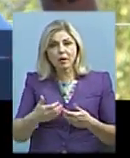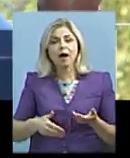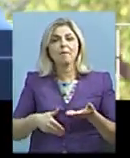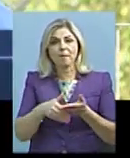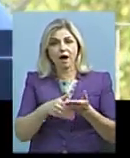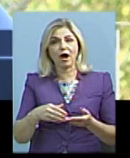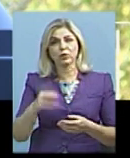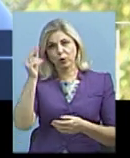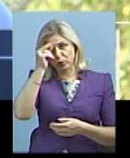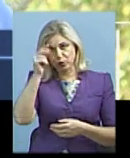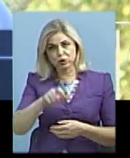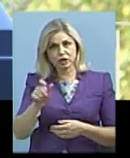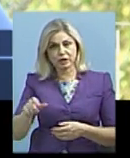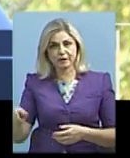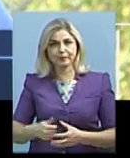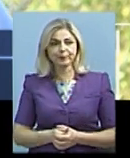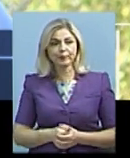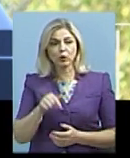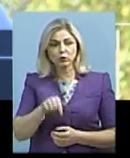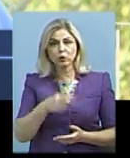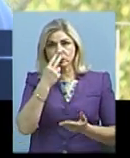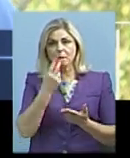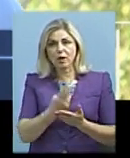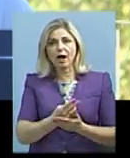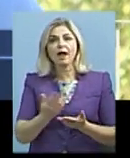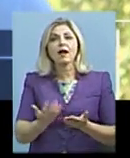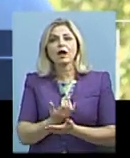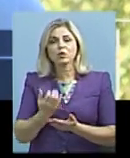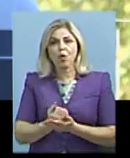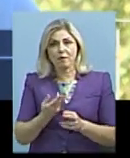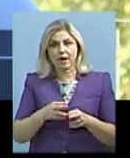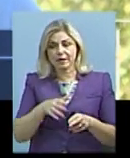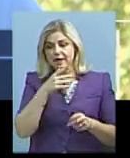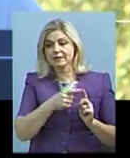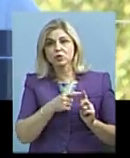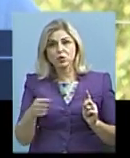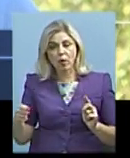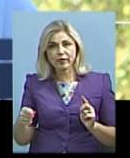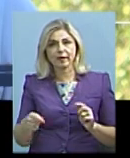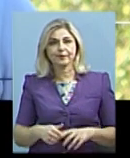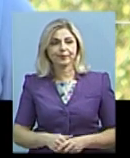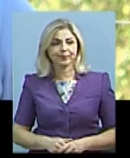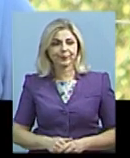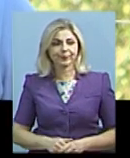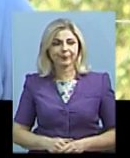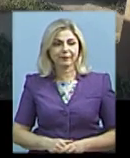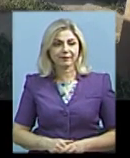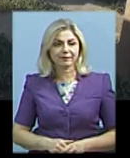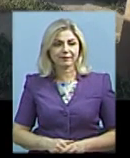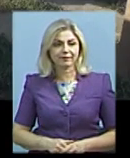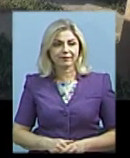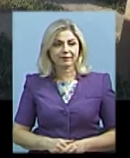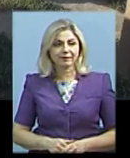представлені зліва від нас матеріали, некоторі з розкопок цього сезону. Тут трохи представлені зліва від нас матеріали